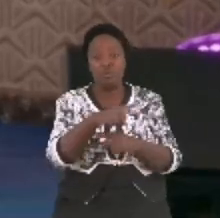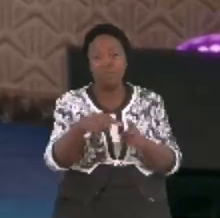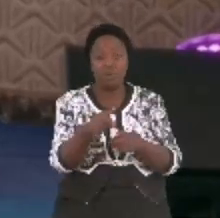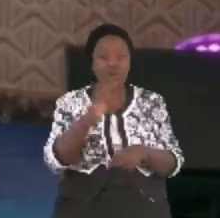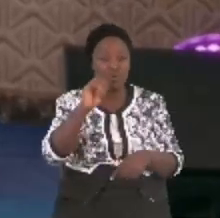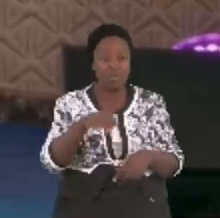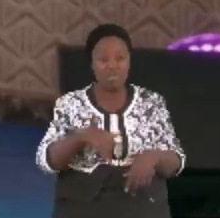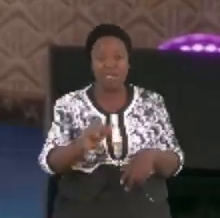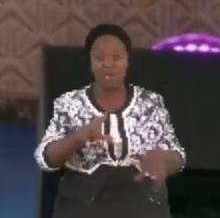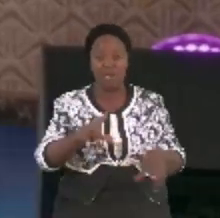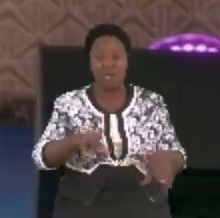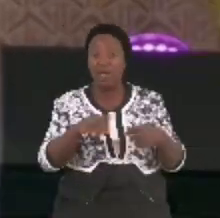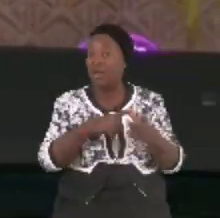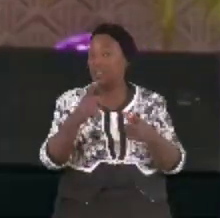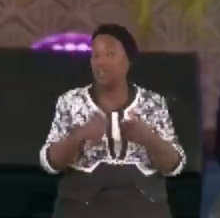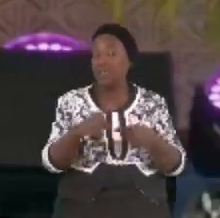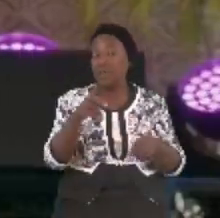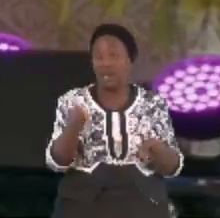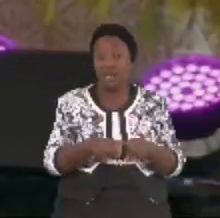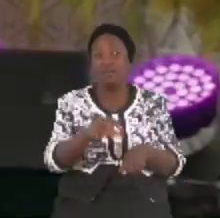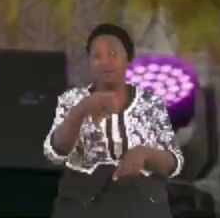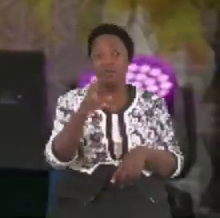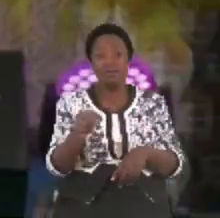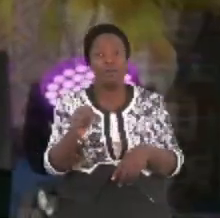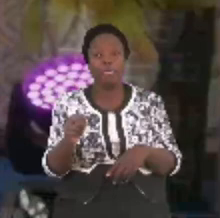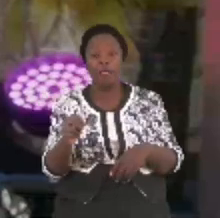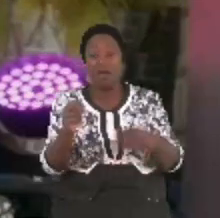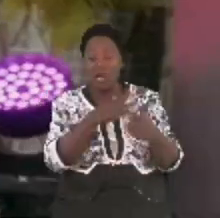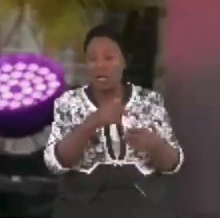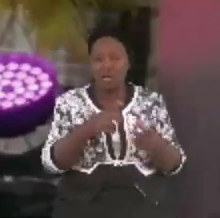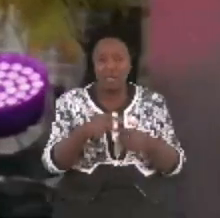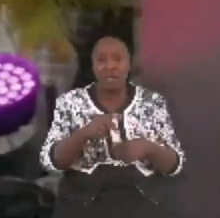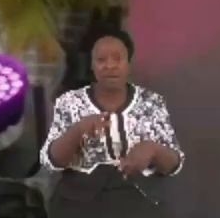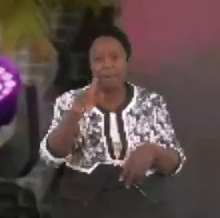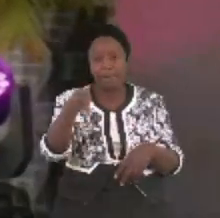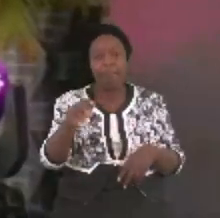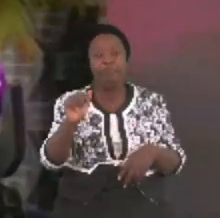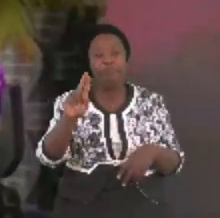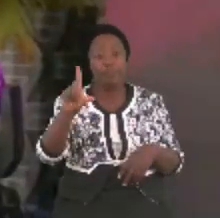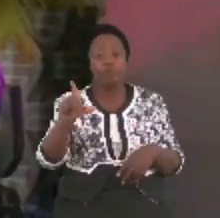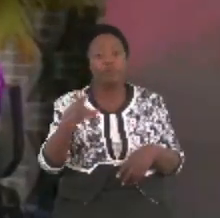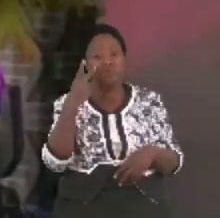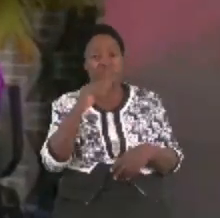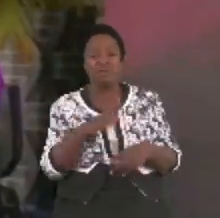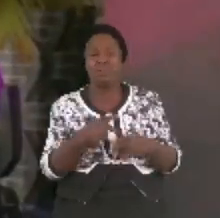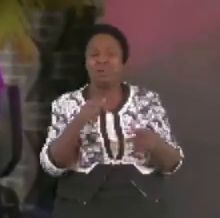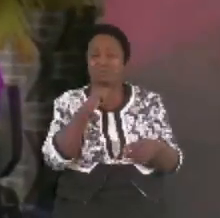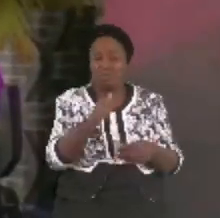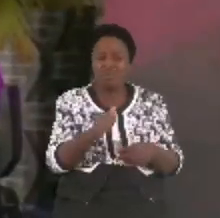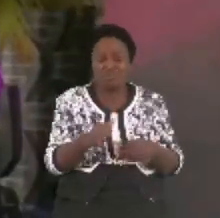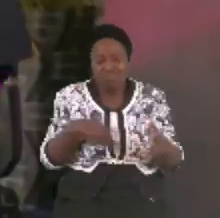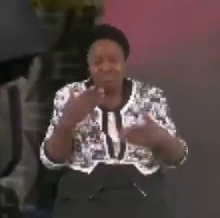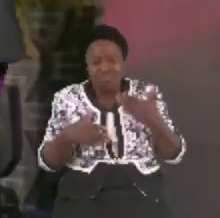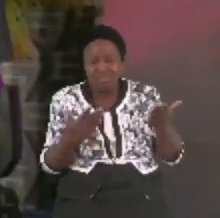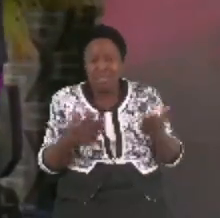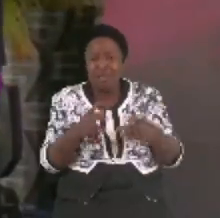vivant. Alors, comme Paul les a vus, ils étaient vraiment mous. Quand